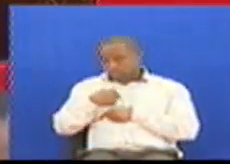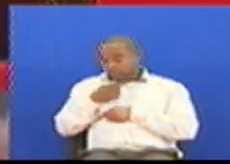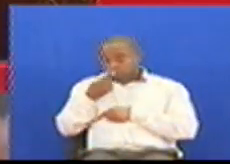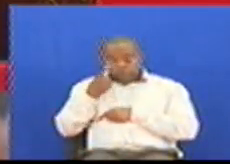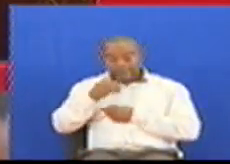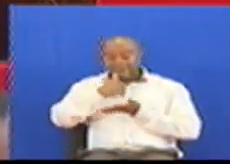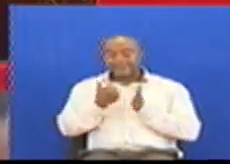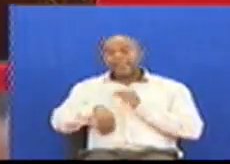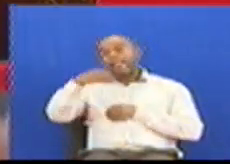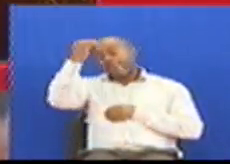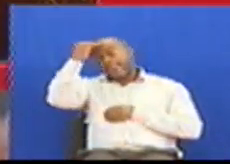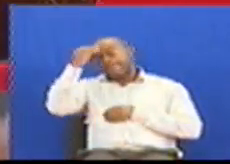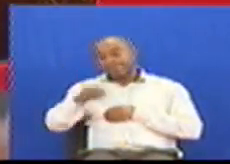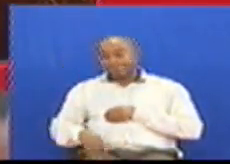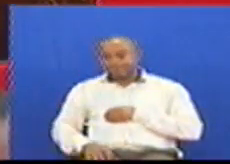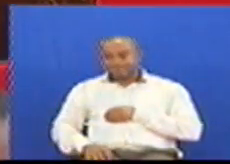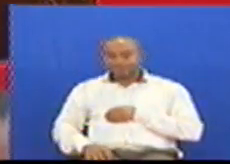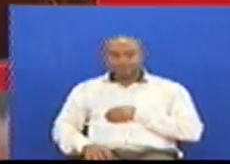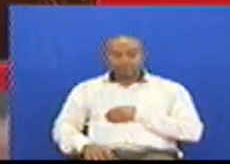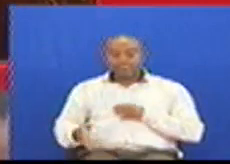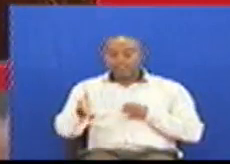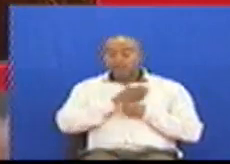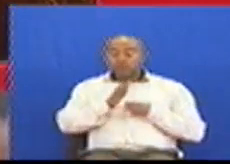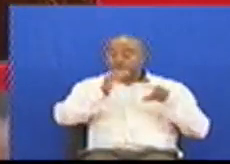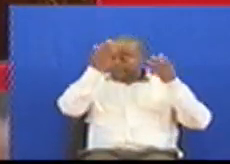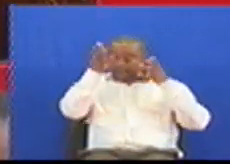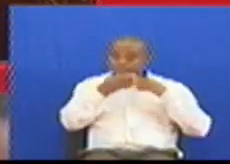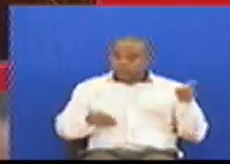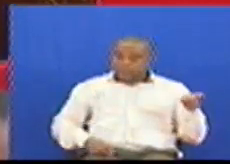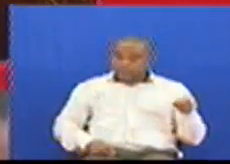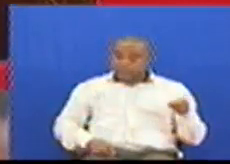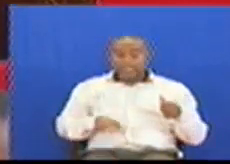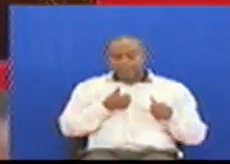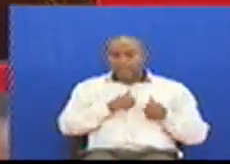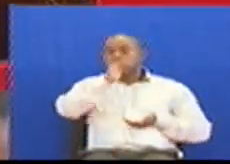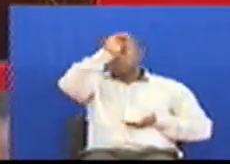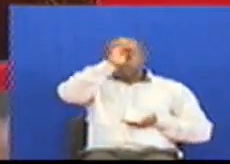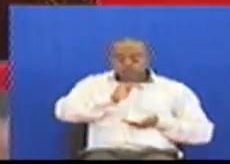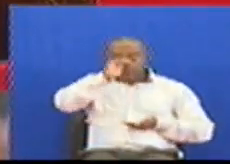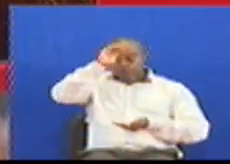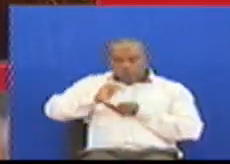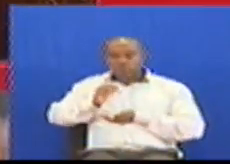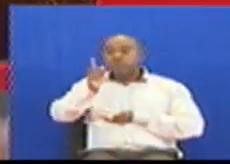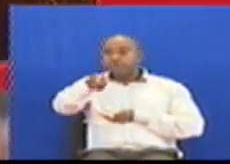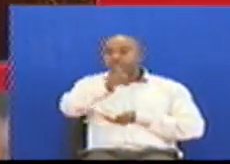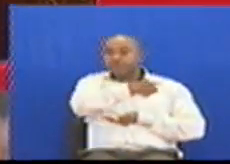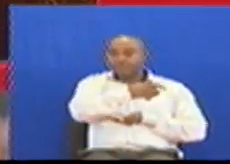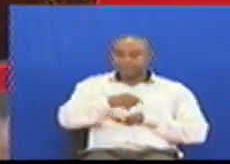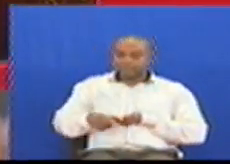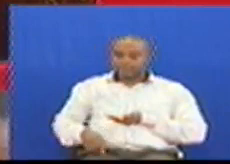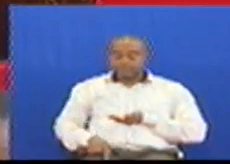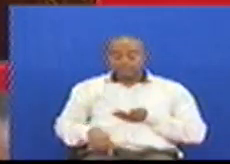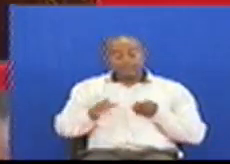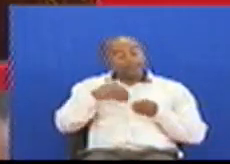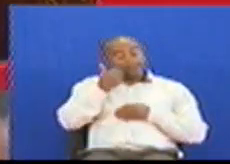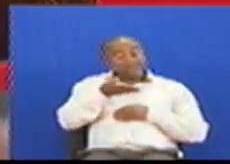elimu. Kwenye elimu bure, mimi niseme bado kuna mapungufu. Kwa mfano, baada ya kuja swala la elimu